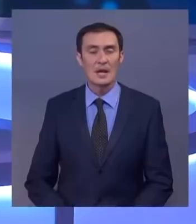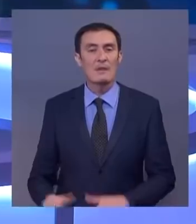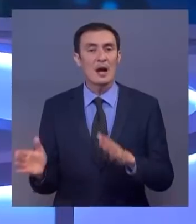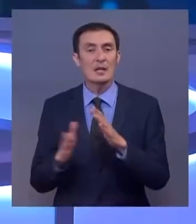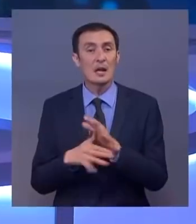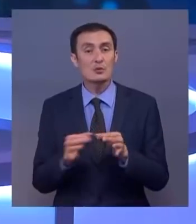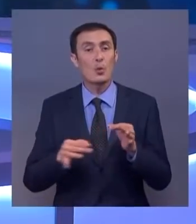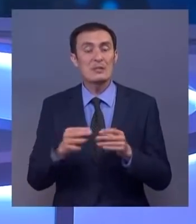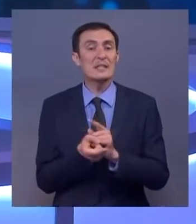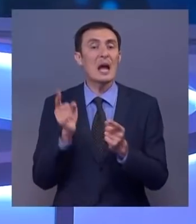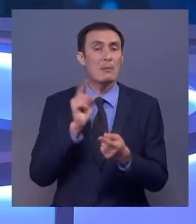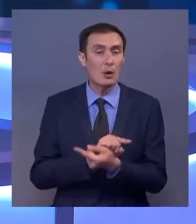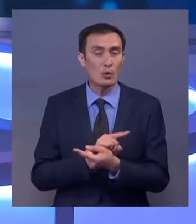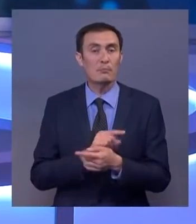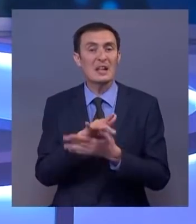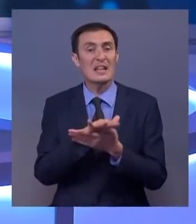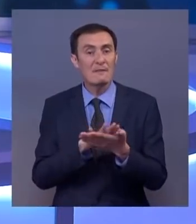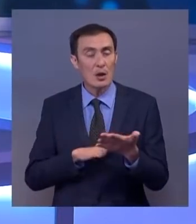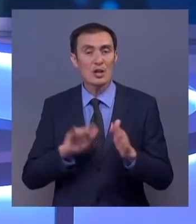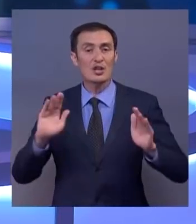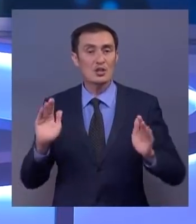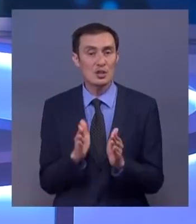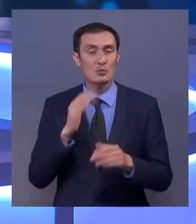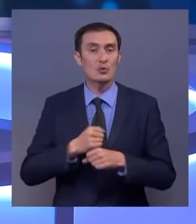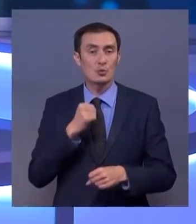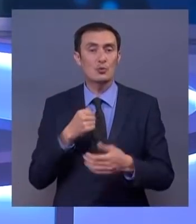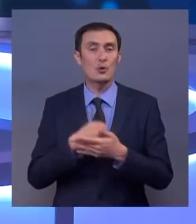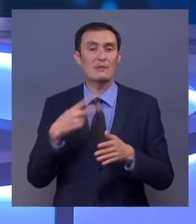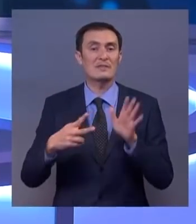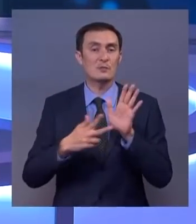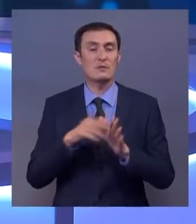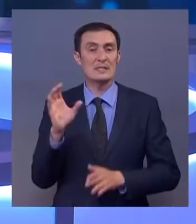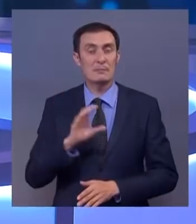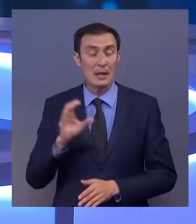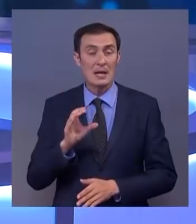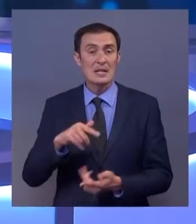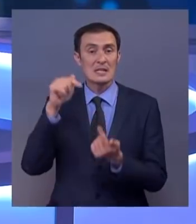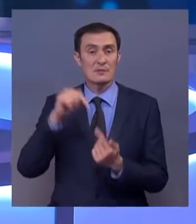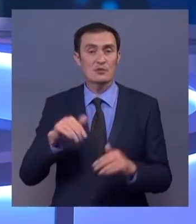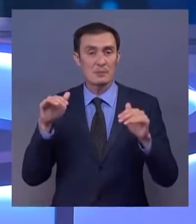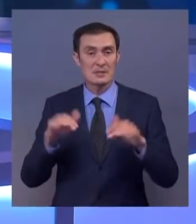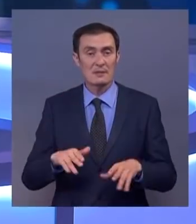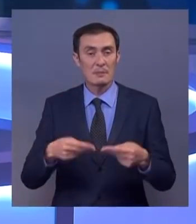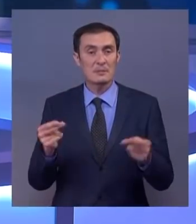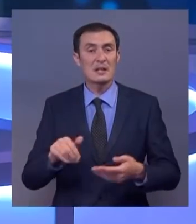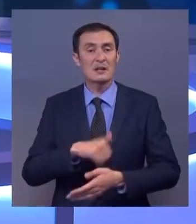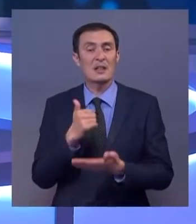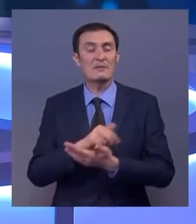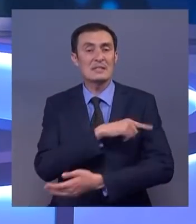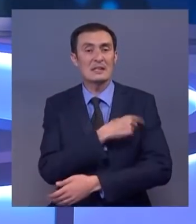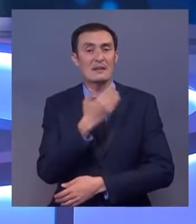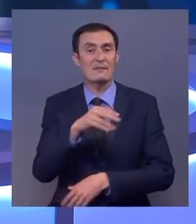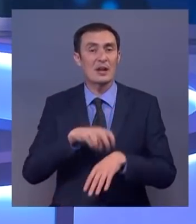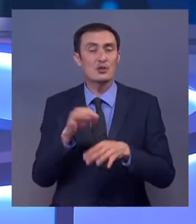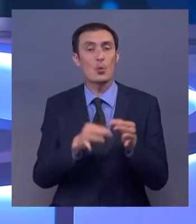Но в тот раз области напротив продлевают ограничения. Они будут действовать до 28 сентября. Соответствующее постановление подписал главный санитарный